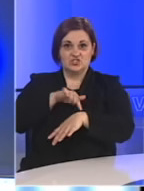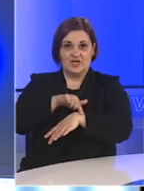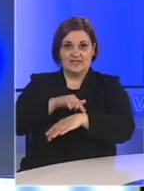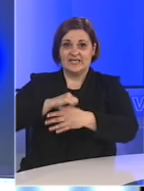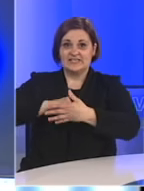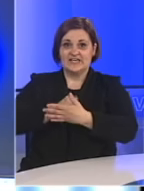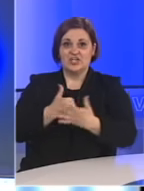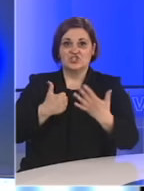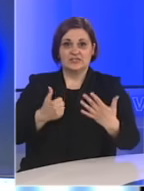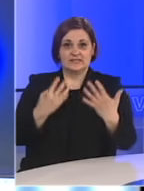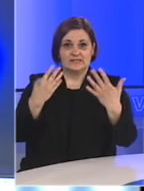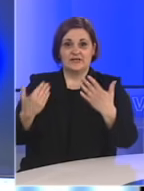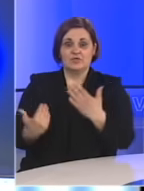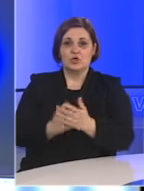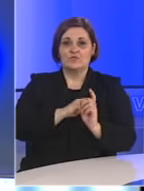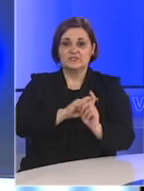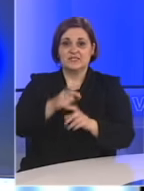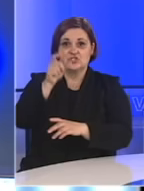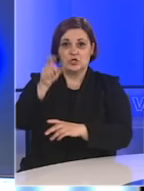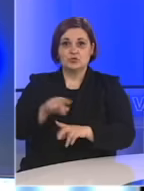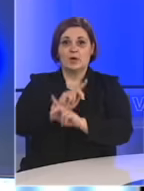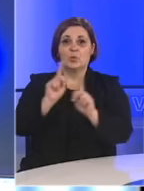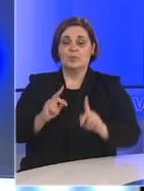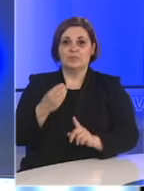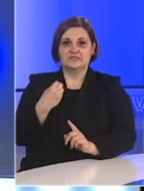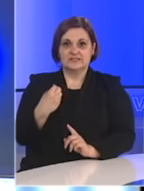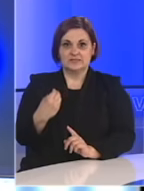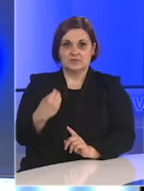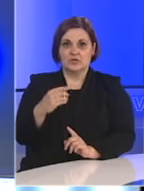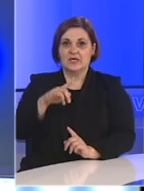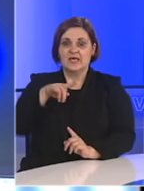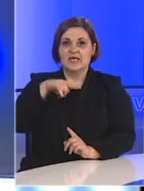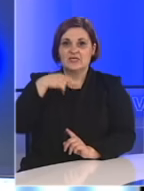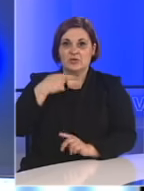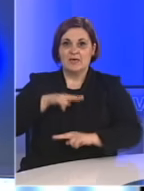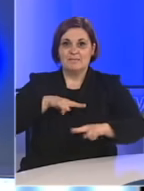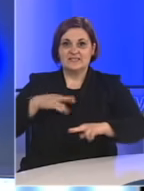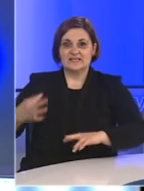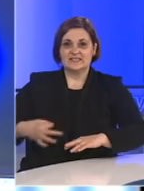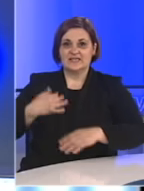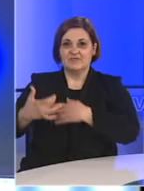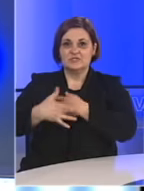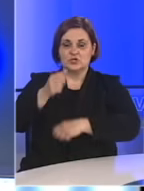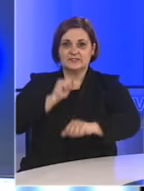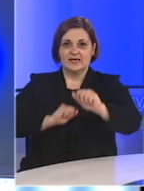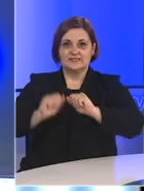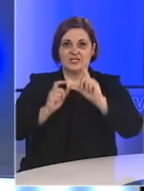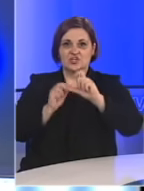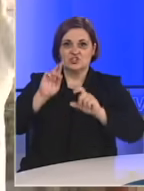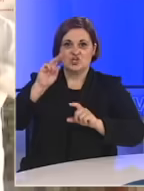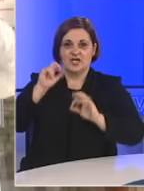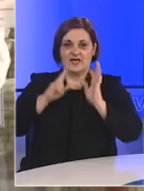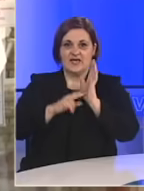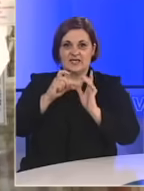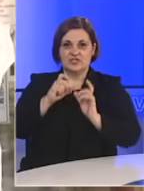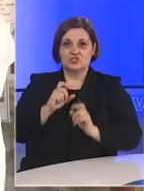24 sata registrirano je 69 novozaraženih osoba u Republici Srpskoj, saopćio je ministar zdravlja i socijalne zaštite